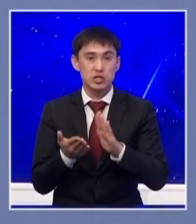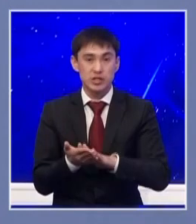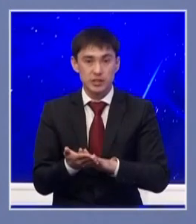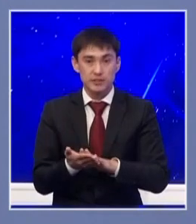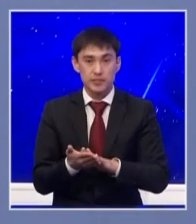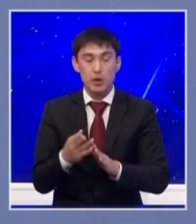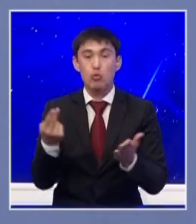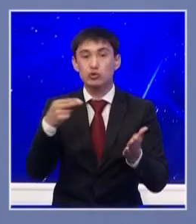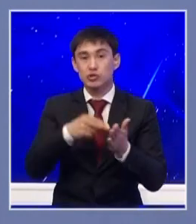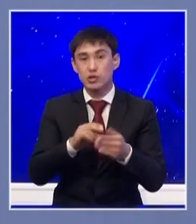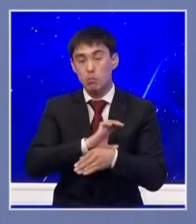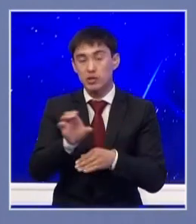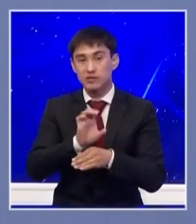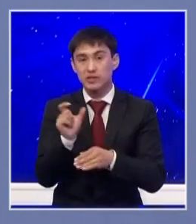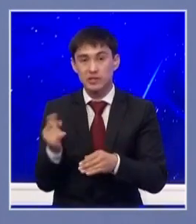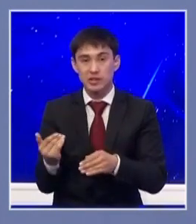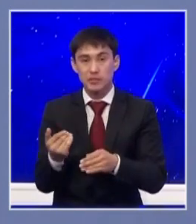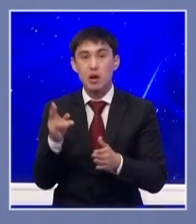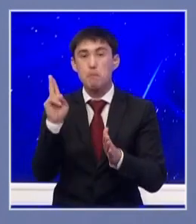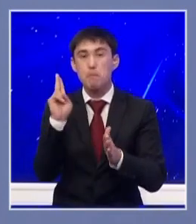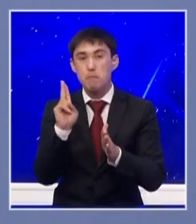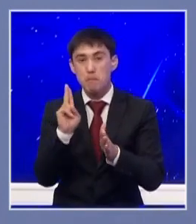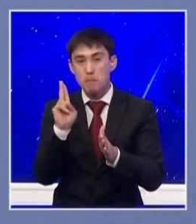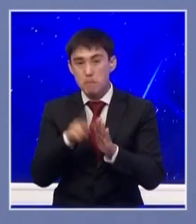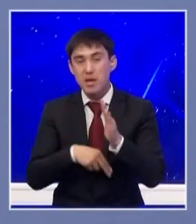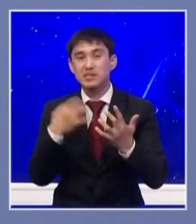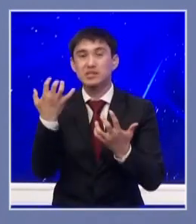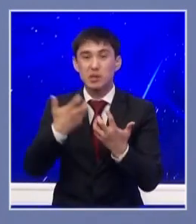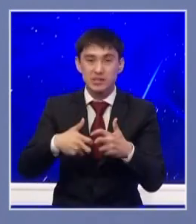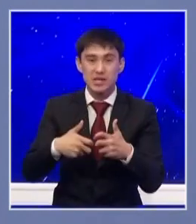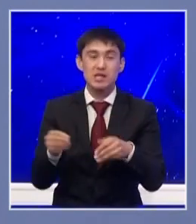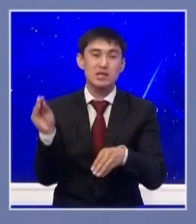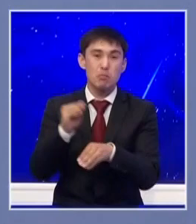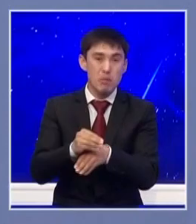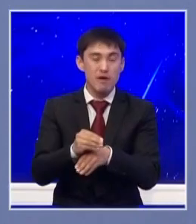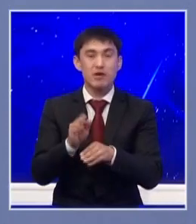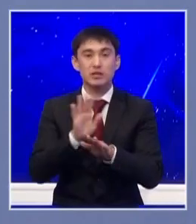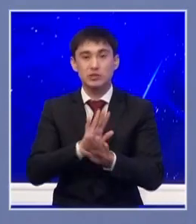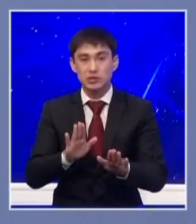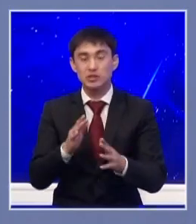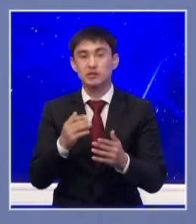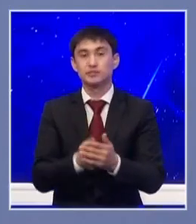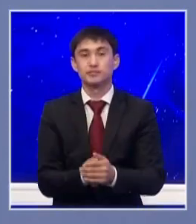по ценам производителей то есть без всяких надбавок и начислений